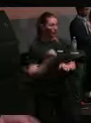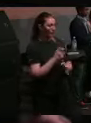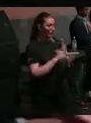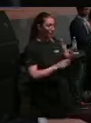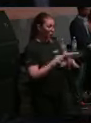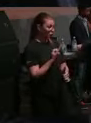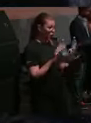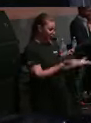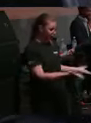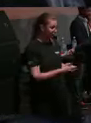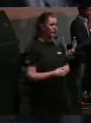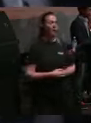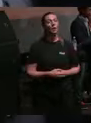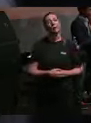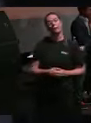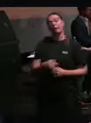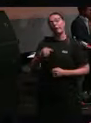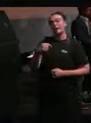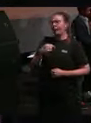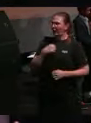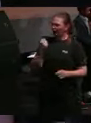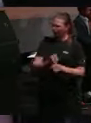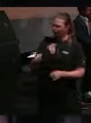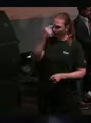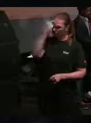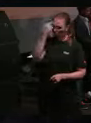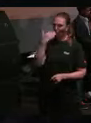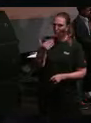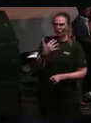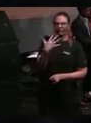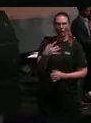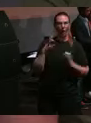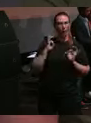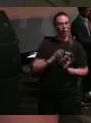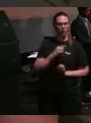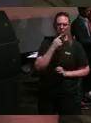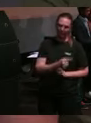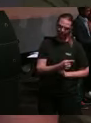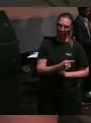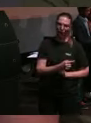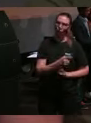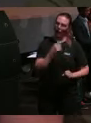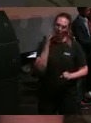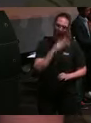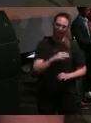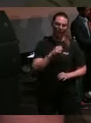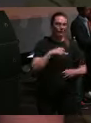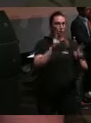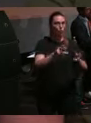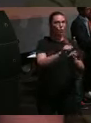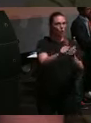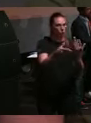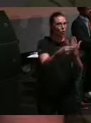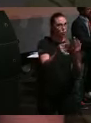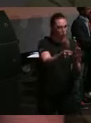først. Jeg har så stor forståelse for det som blir sagt her, og det en forutsetning, mener jeg, for bruk av naturressurser, at de